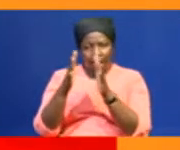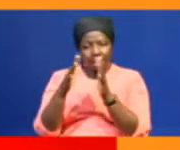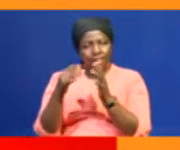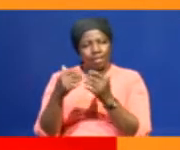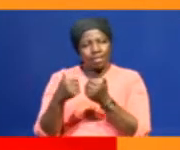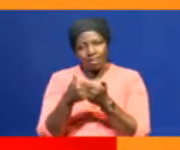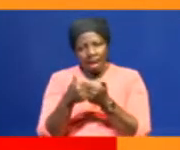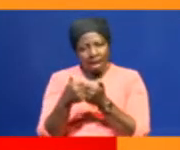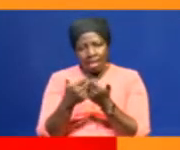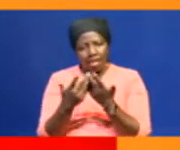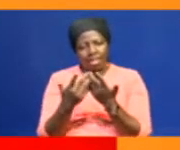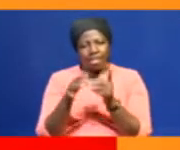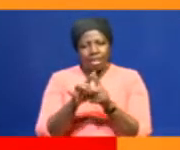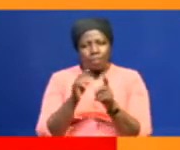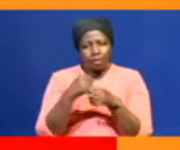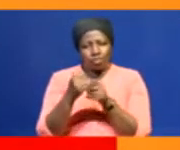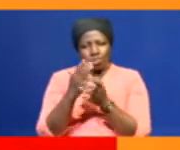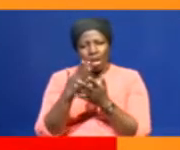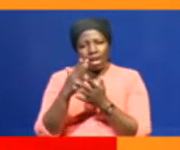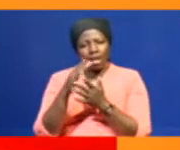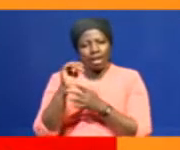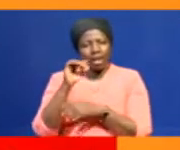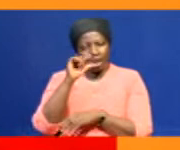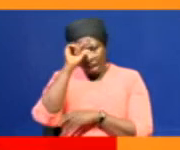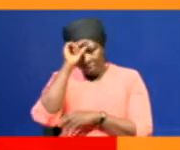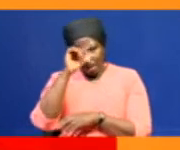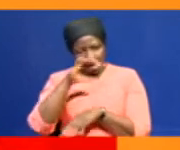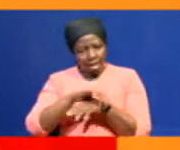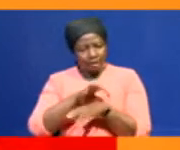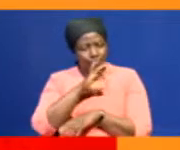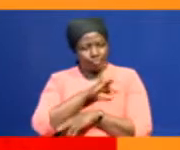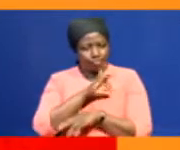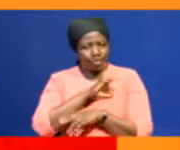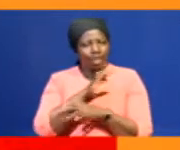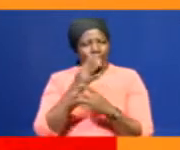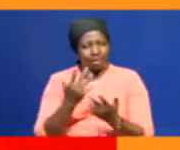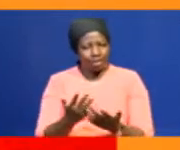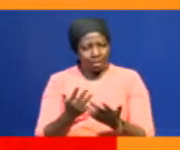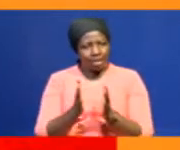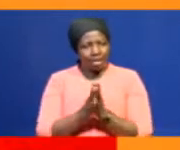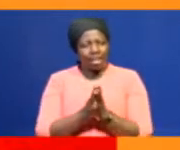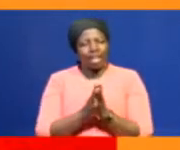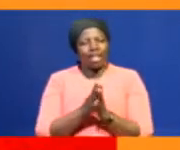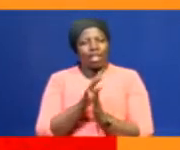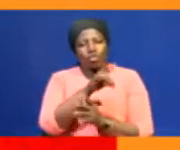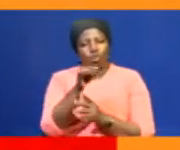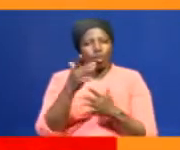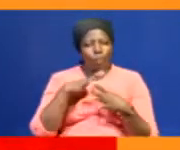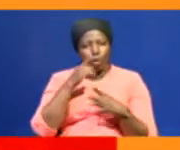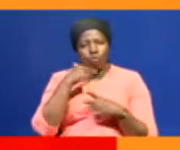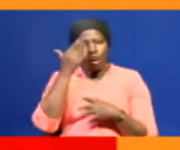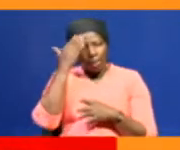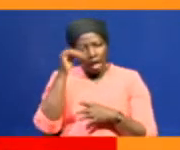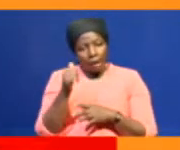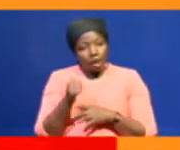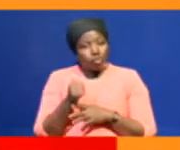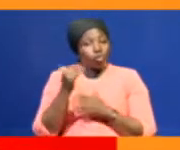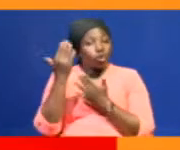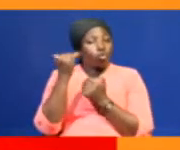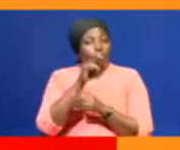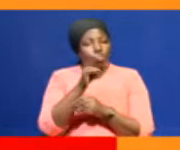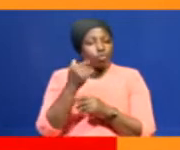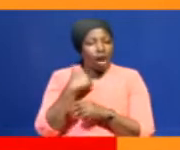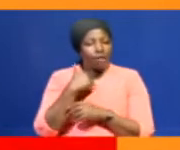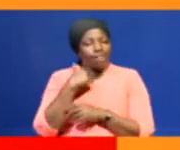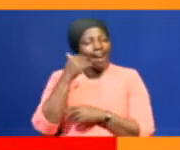zaidi. Tukitumai kwamba wewe hapo nje mwana bodaboda ama yote ambayo huku umefahamu mawili matatu kuhusiana na pikipiki hizo, umeweza kufaidika.